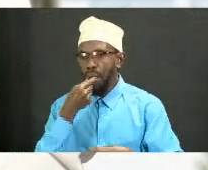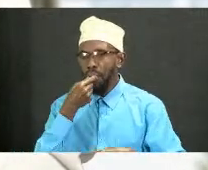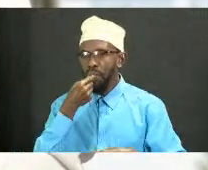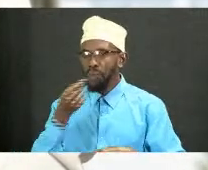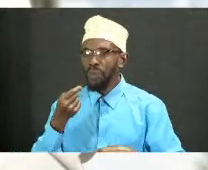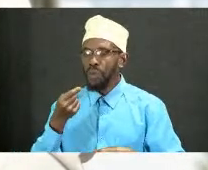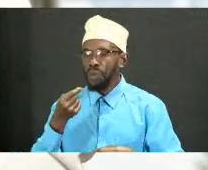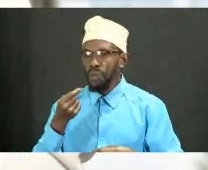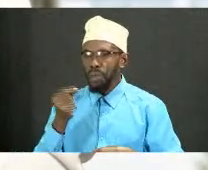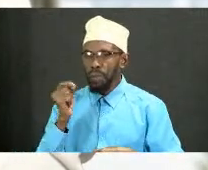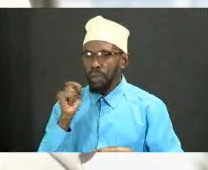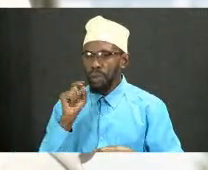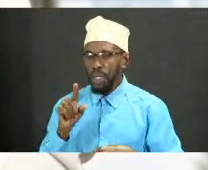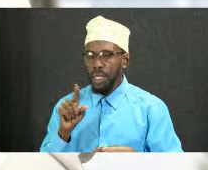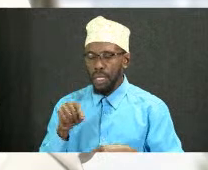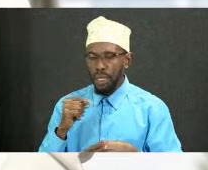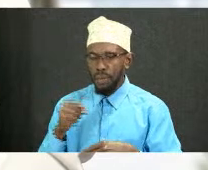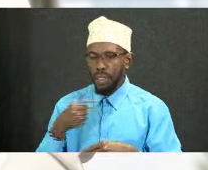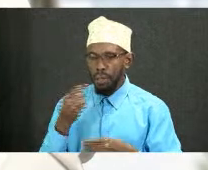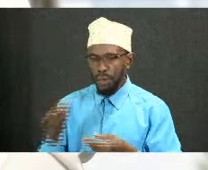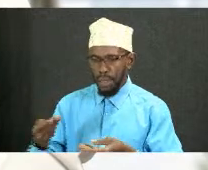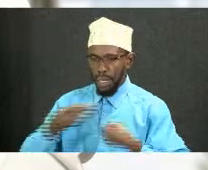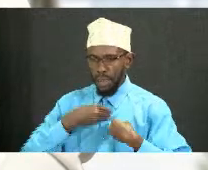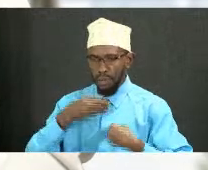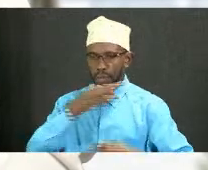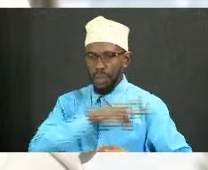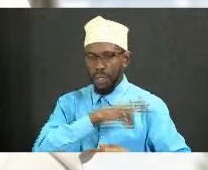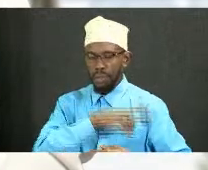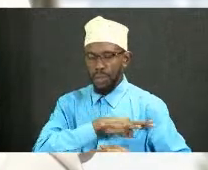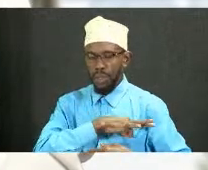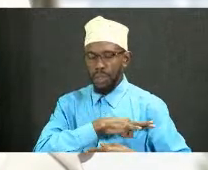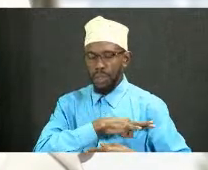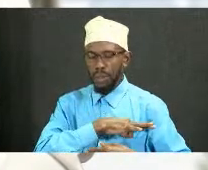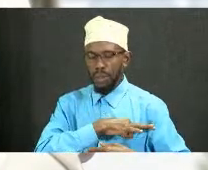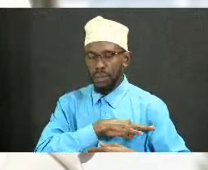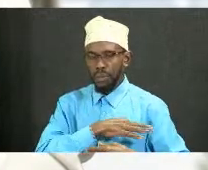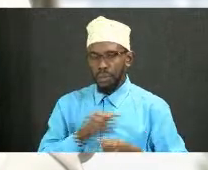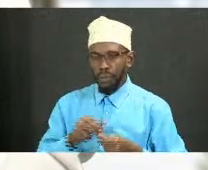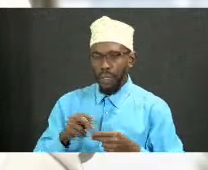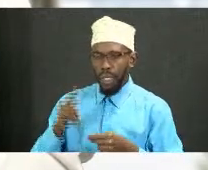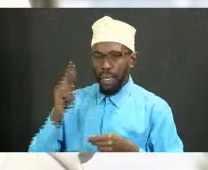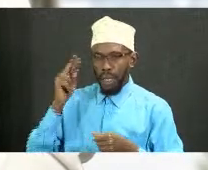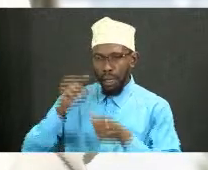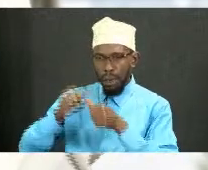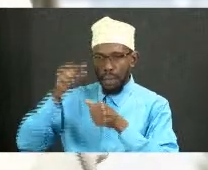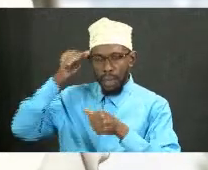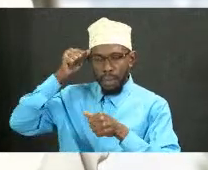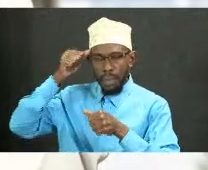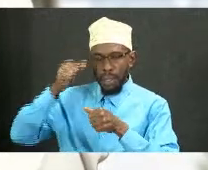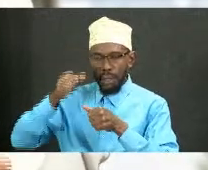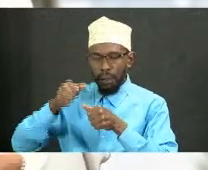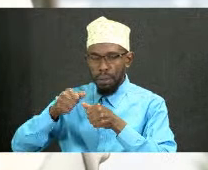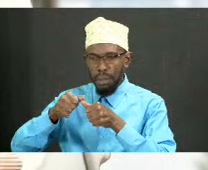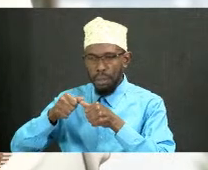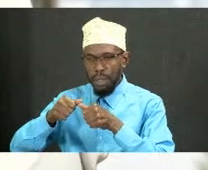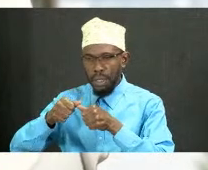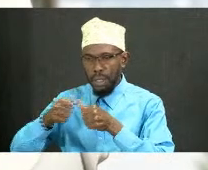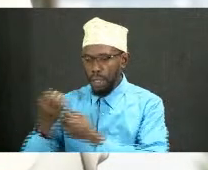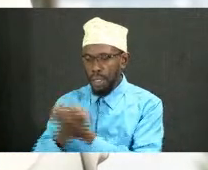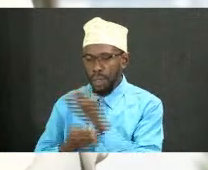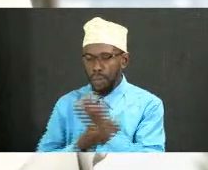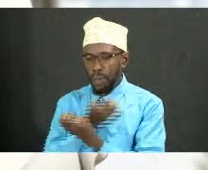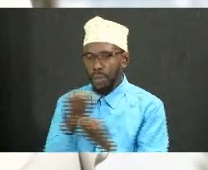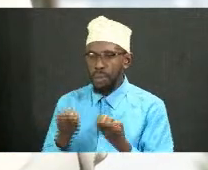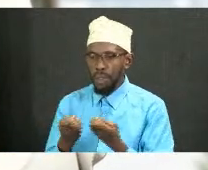ya Banu Nadhir, yani lile pato ambalo alikuwa akipata pale, na tukumbuke hapa ilikuwa ni kama uchumi